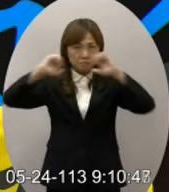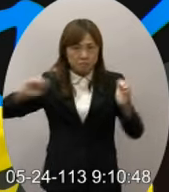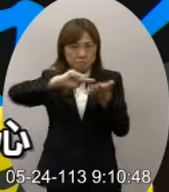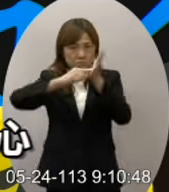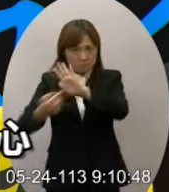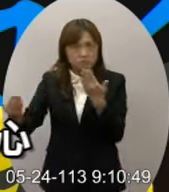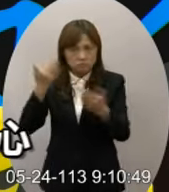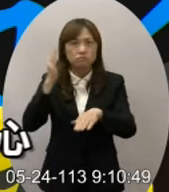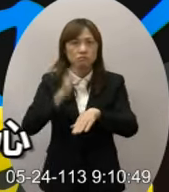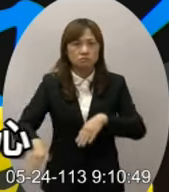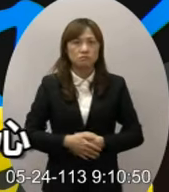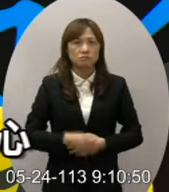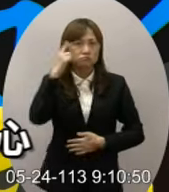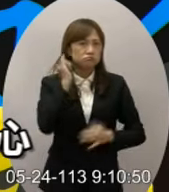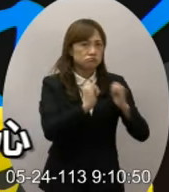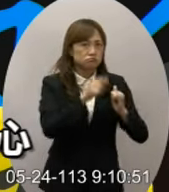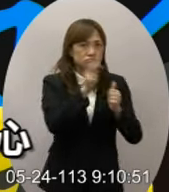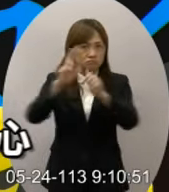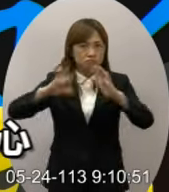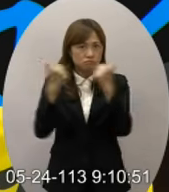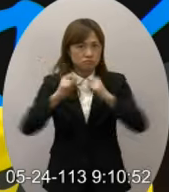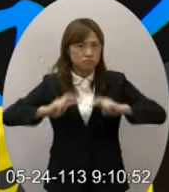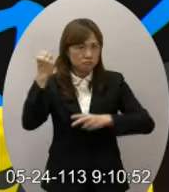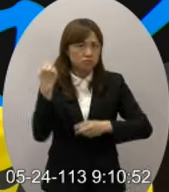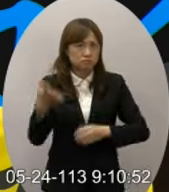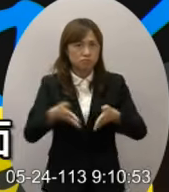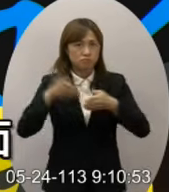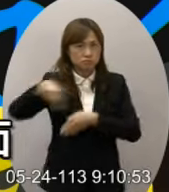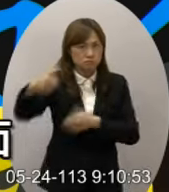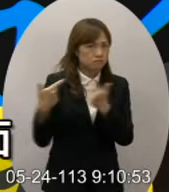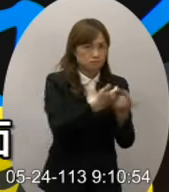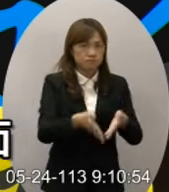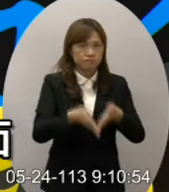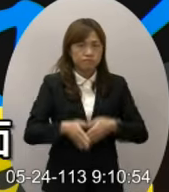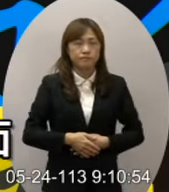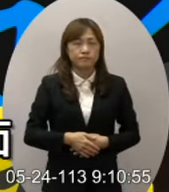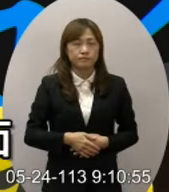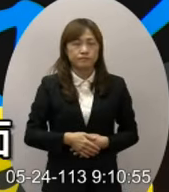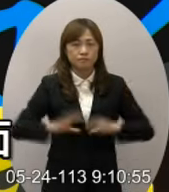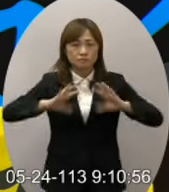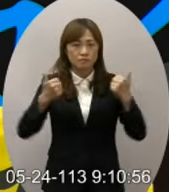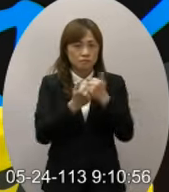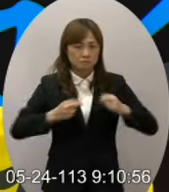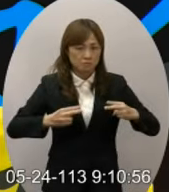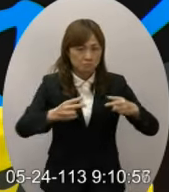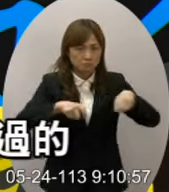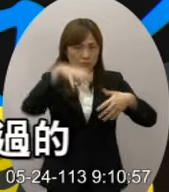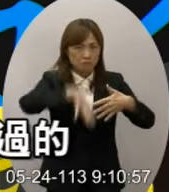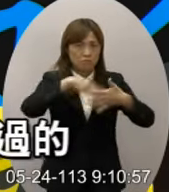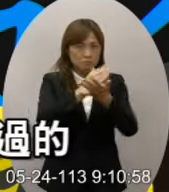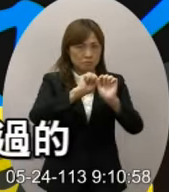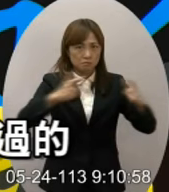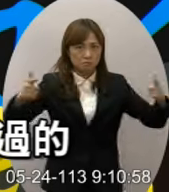民意，请回应人民要求国会改革的决心。这次所有的国会改革方案里面有非常多，